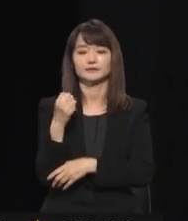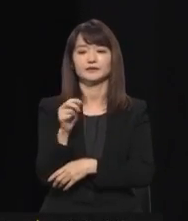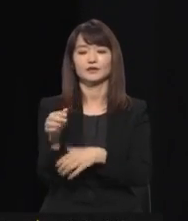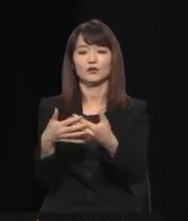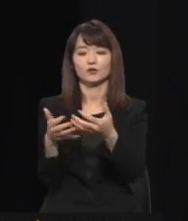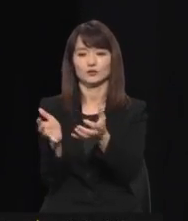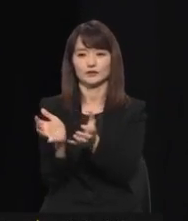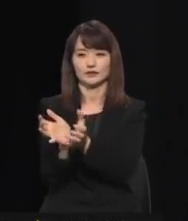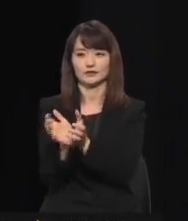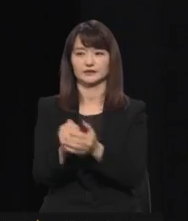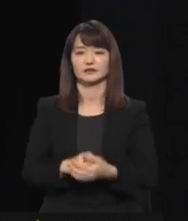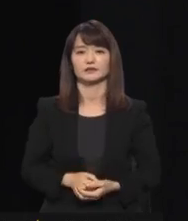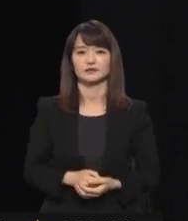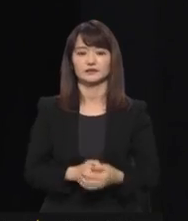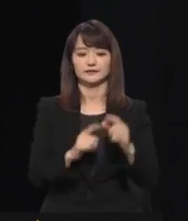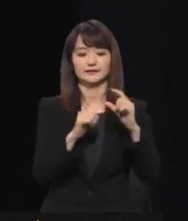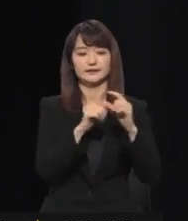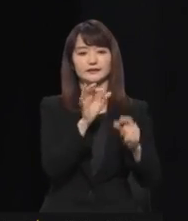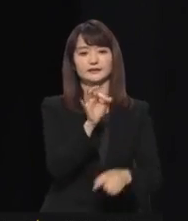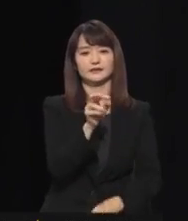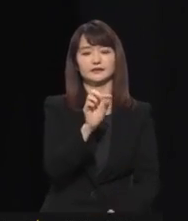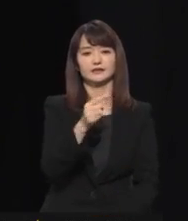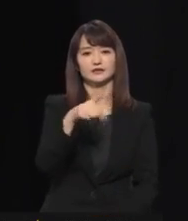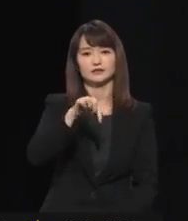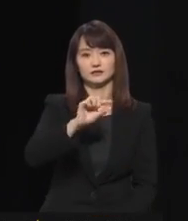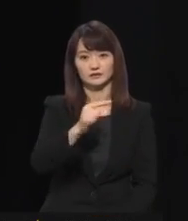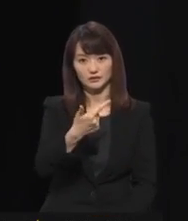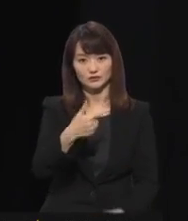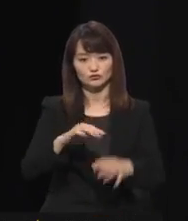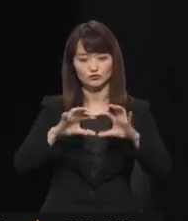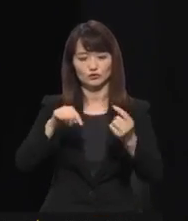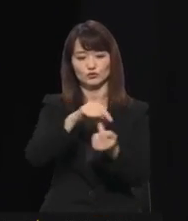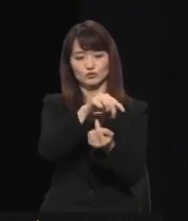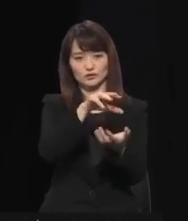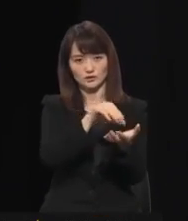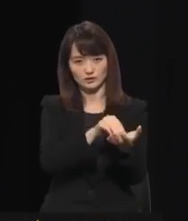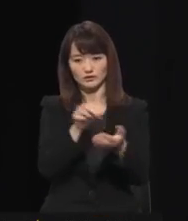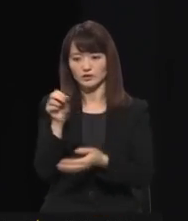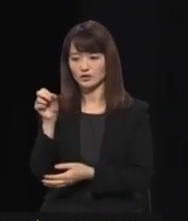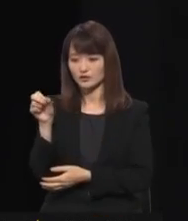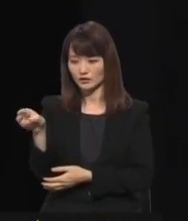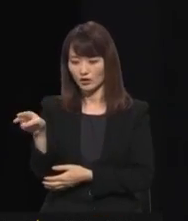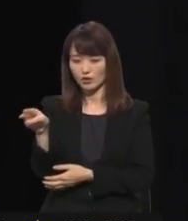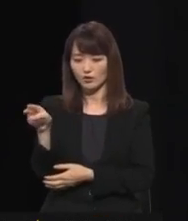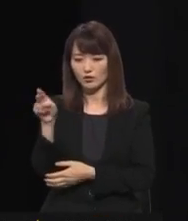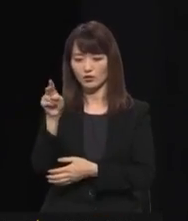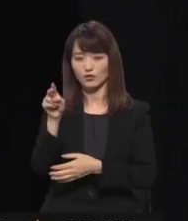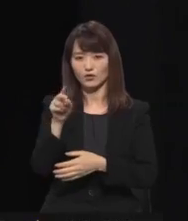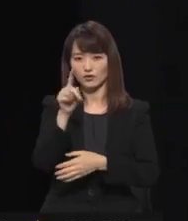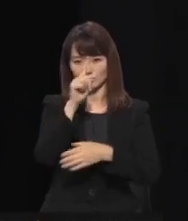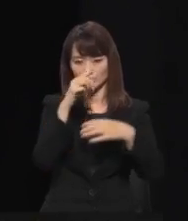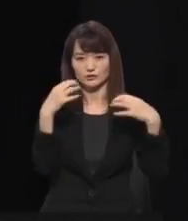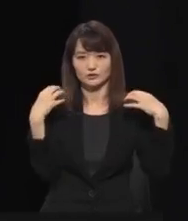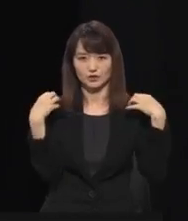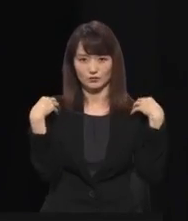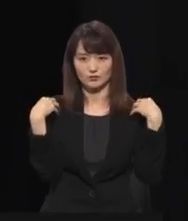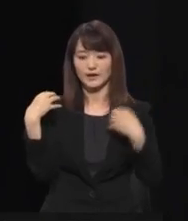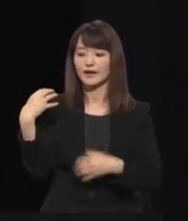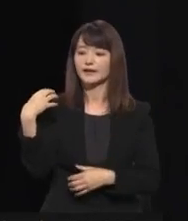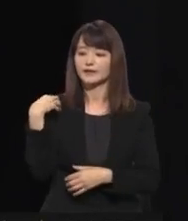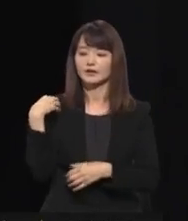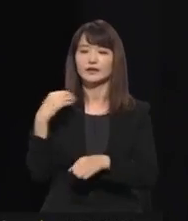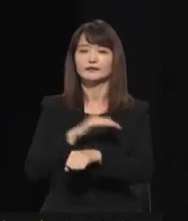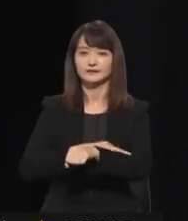여기서 연찬 이라고 하는 것은 국정과제 들에 대해서 정부와 여당이 어떻게 역할을 나눠 가면서 이를 잘 풀어 나갈